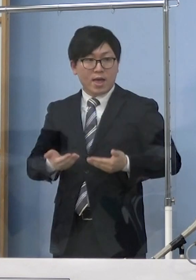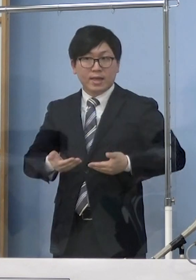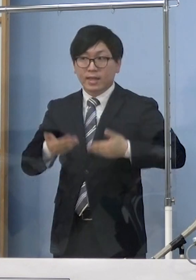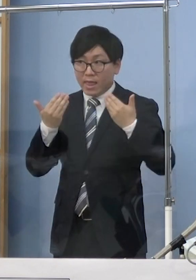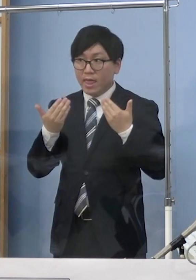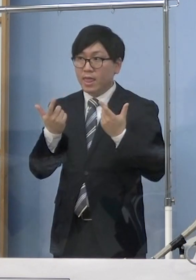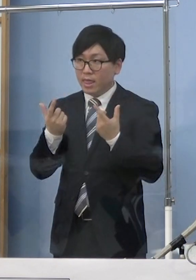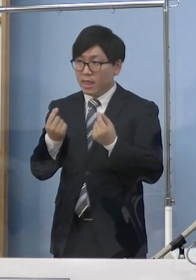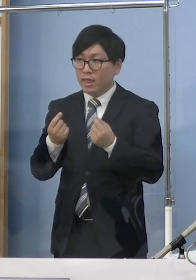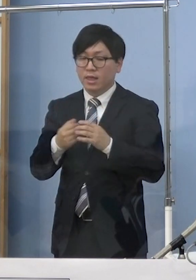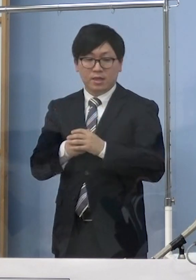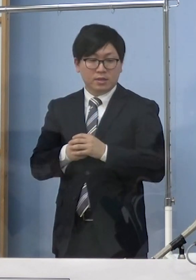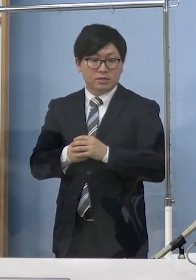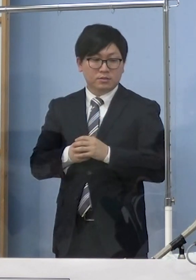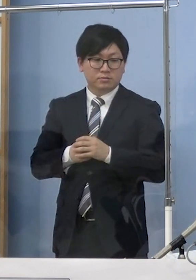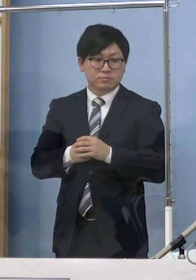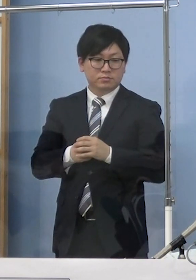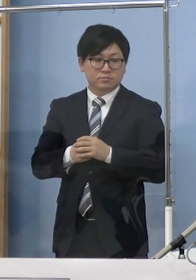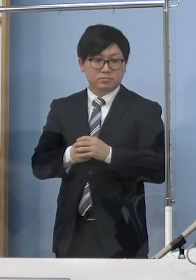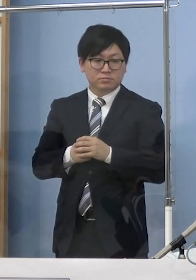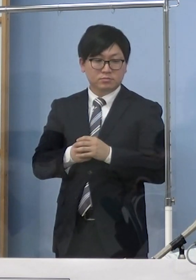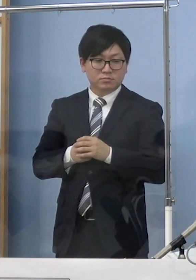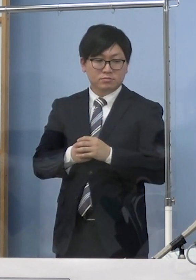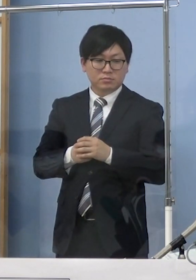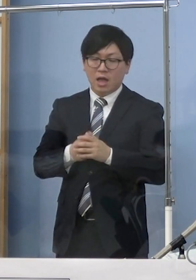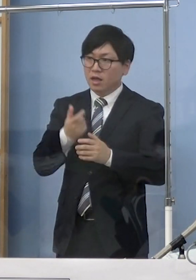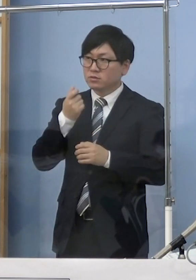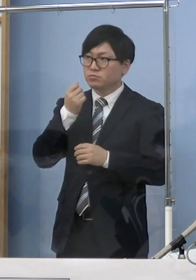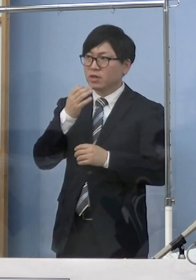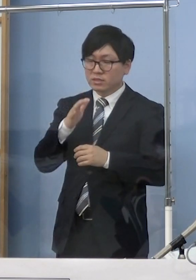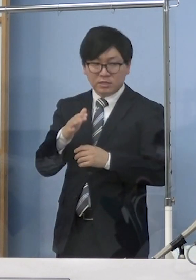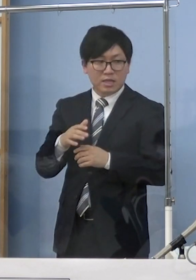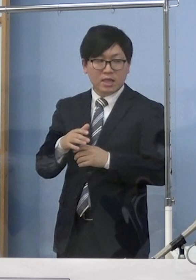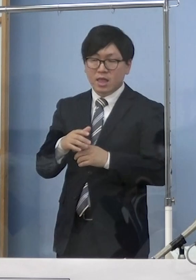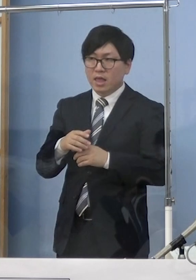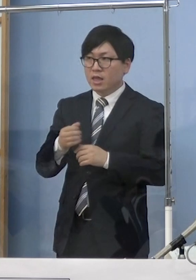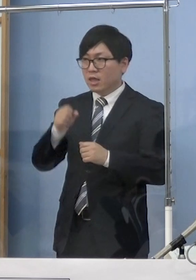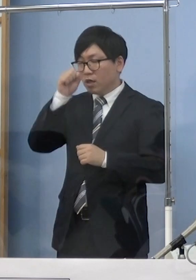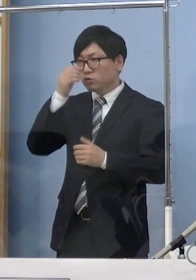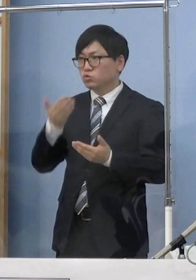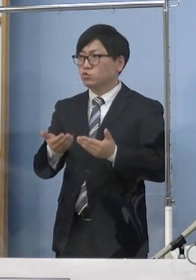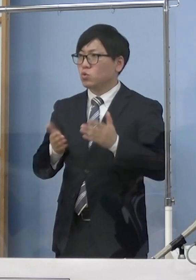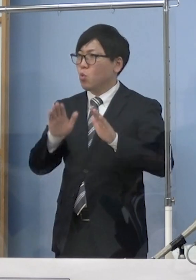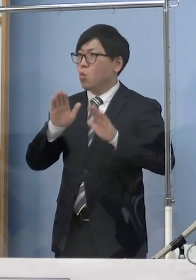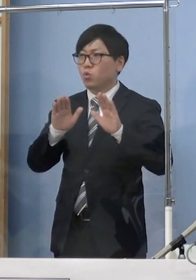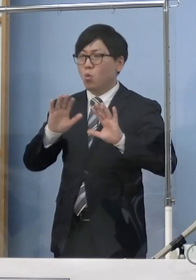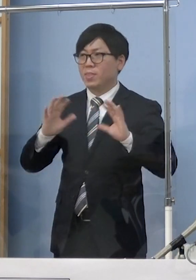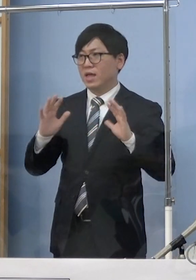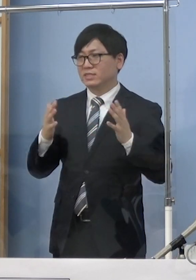878 例目の方なんですけど、はい、症状がこのような軽症の、すいません、無症状、それは多分記載ミスで無症状です。はい、